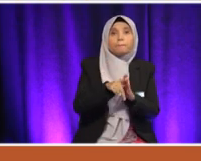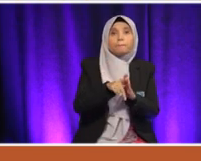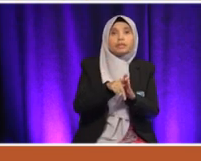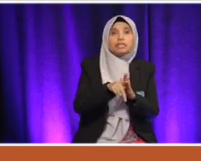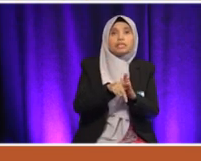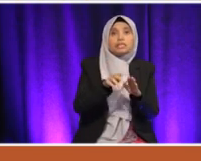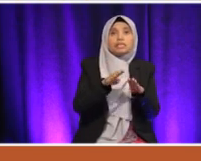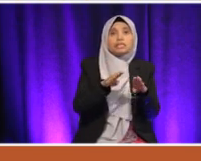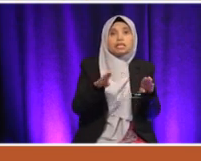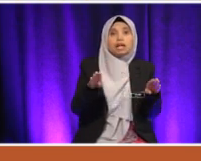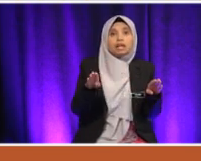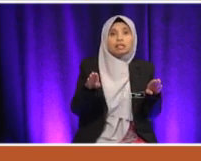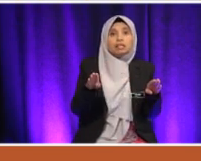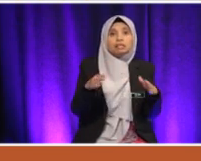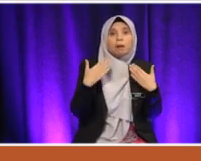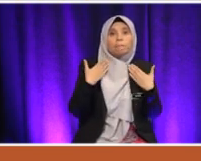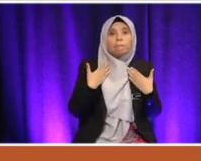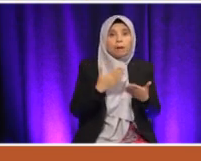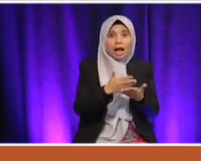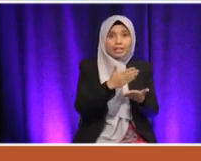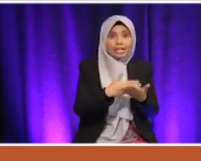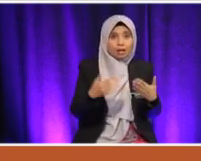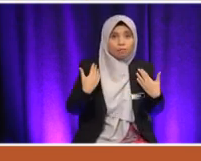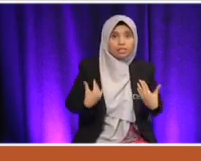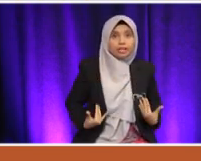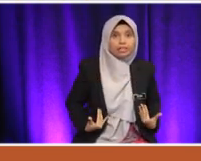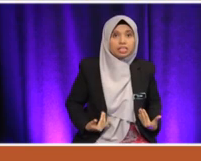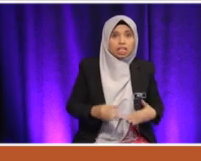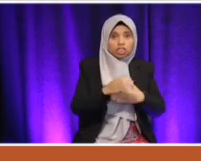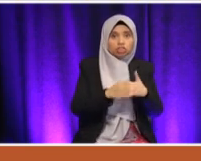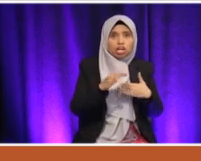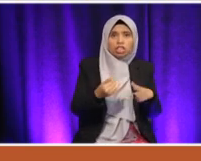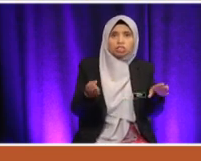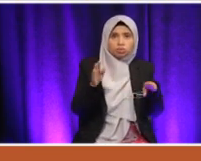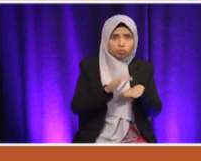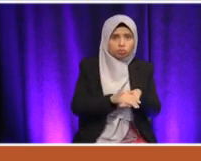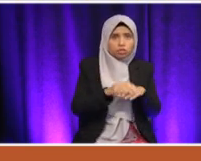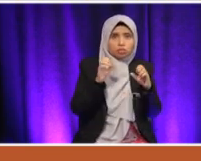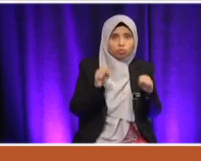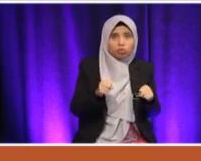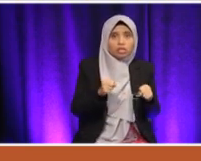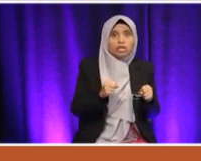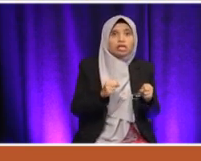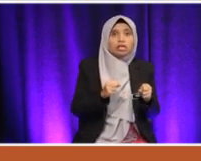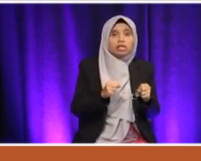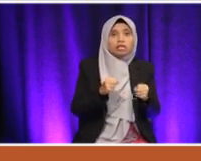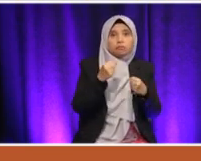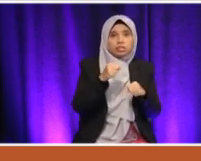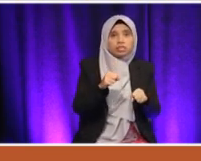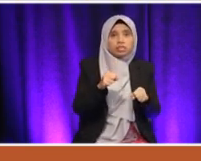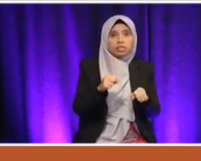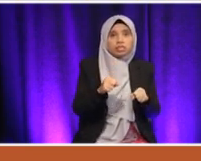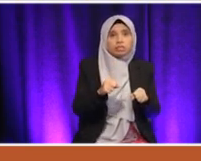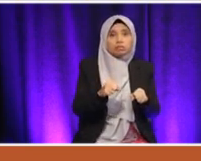badan ciri khas yang tersembunyi dan seterusnya perlu bersedia melakukan